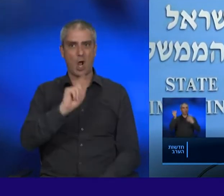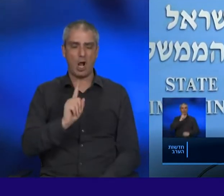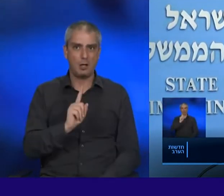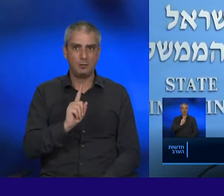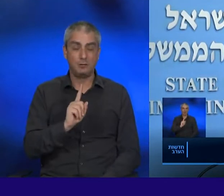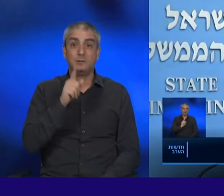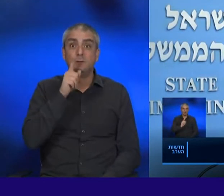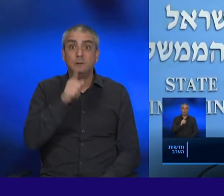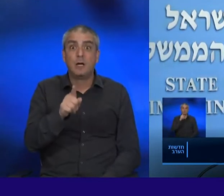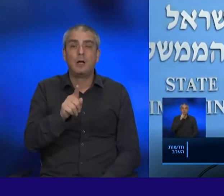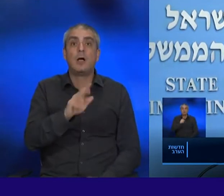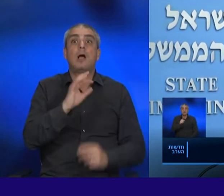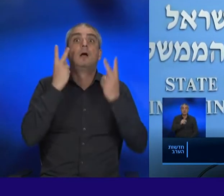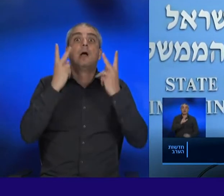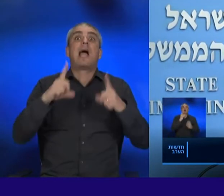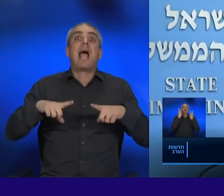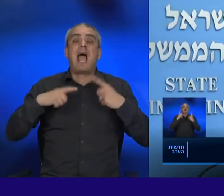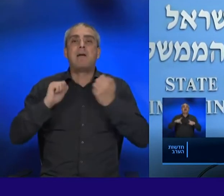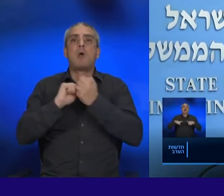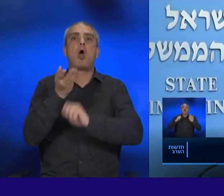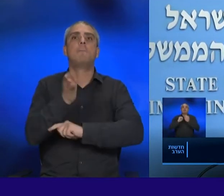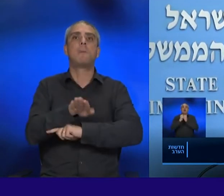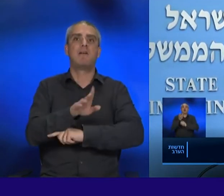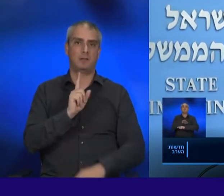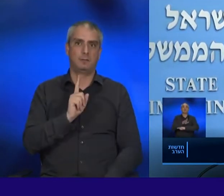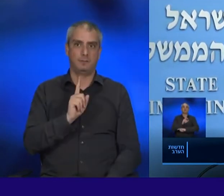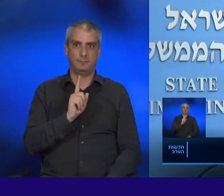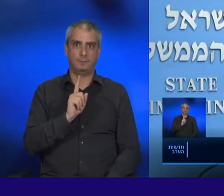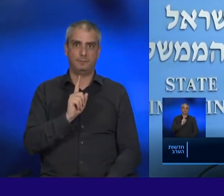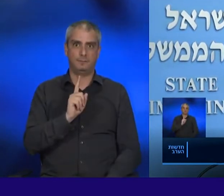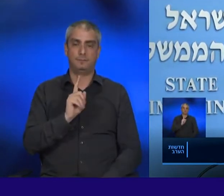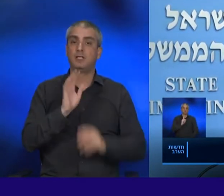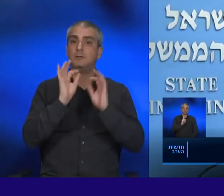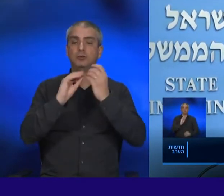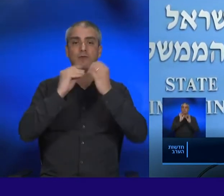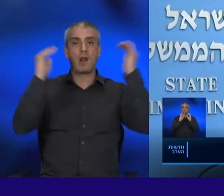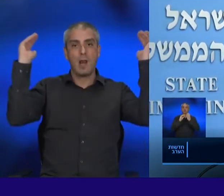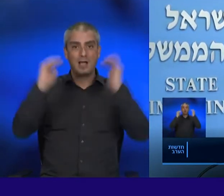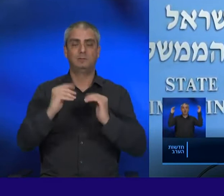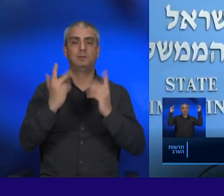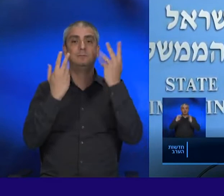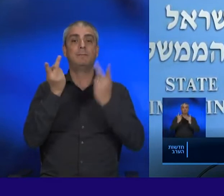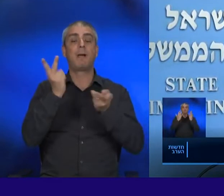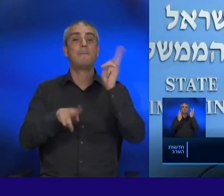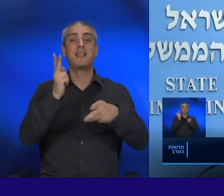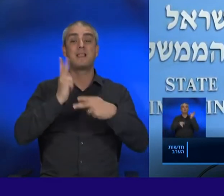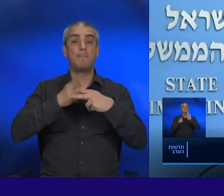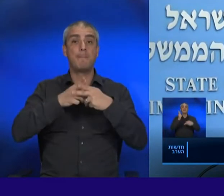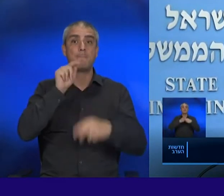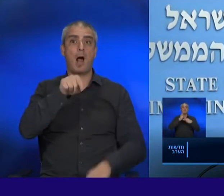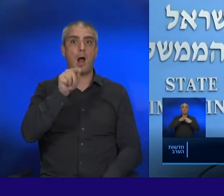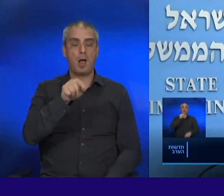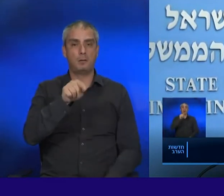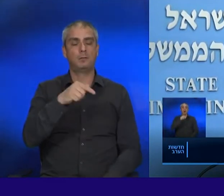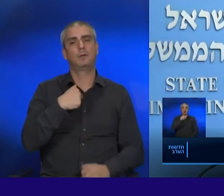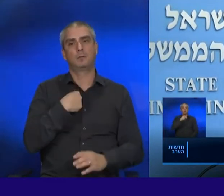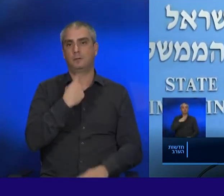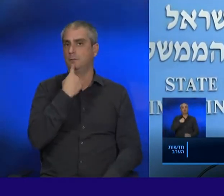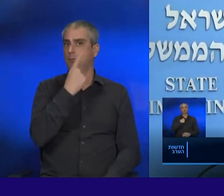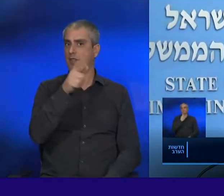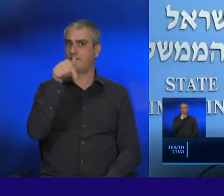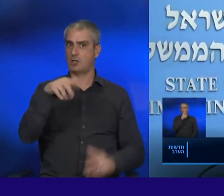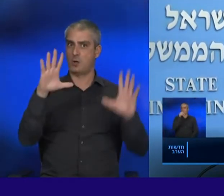זה עניין של חיים או מוות. כדי לצמצם את מספר המתים במגפה, אני מדווח